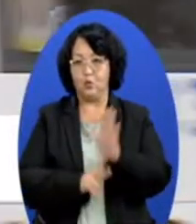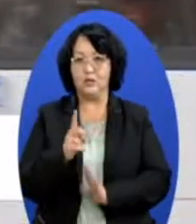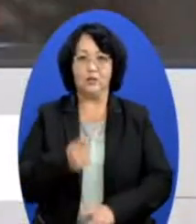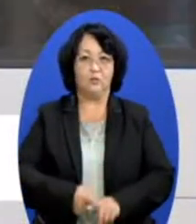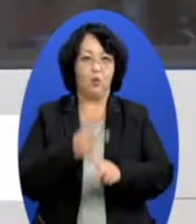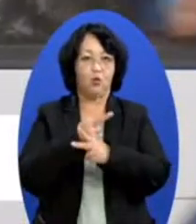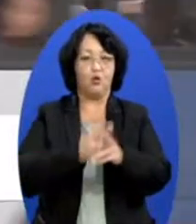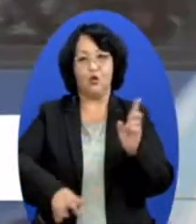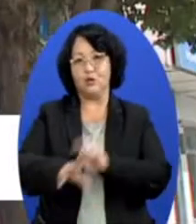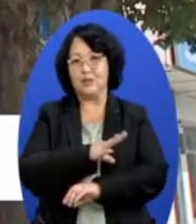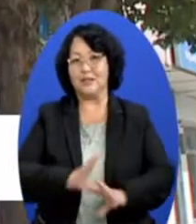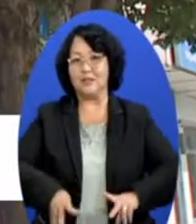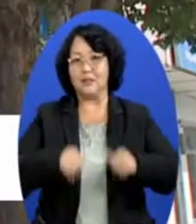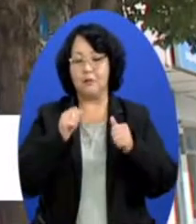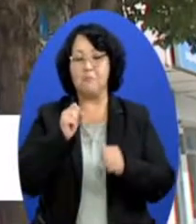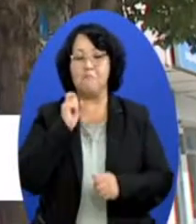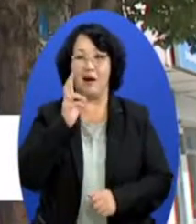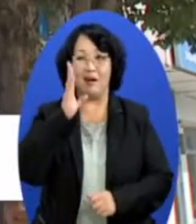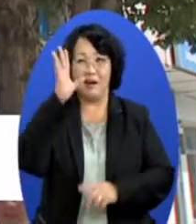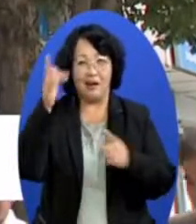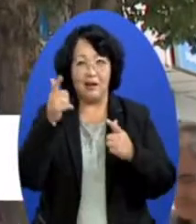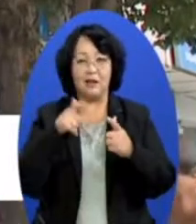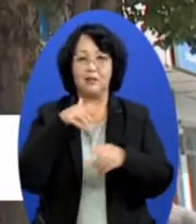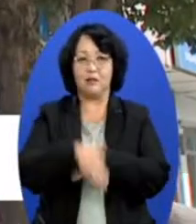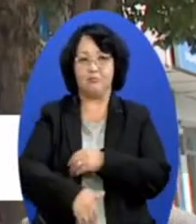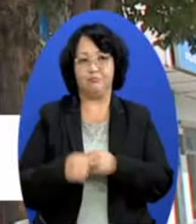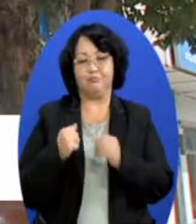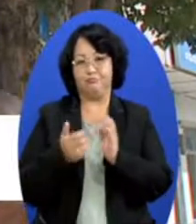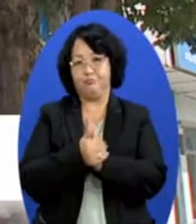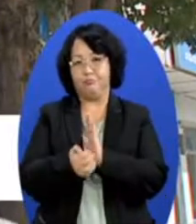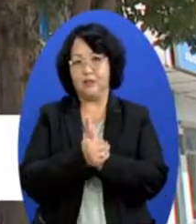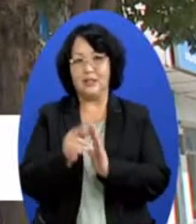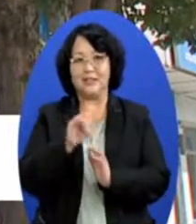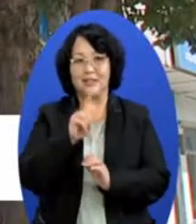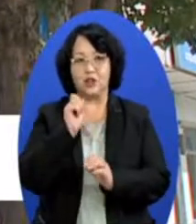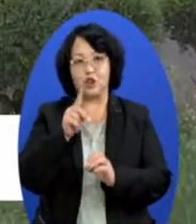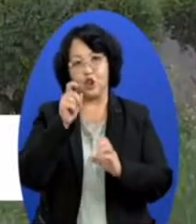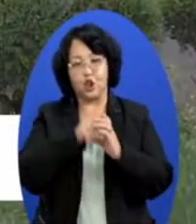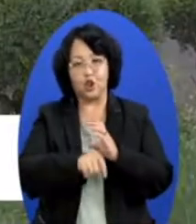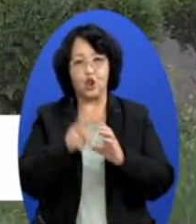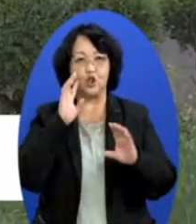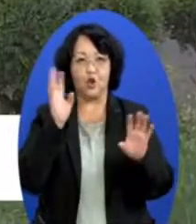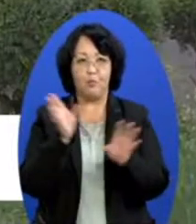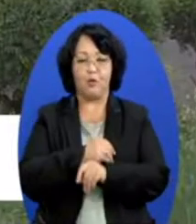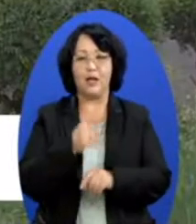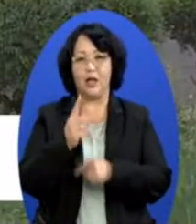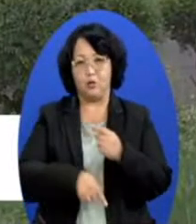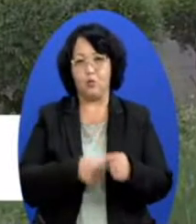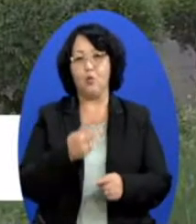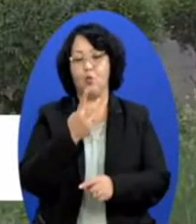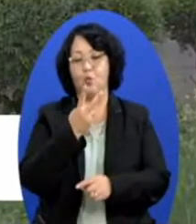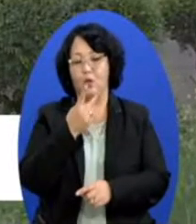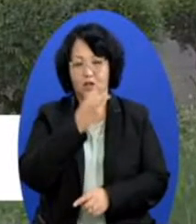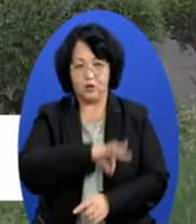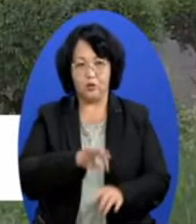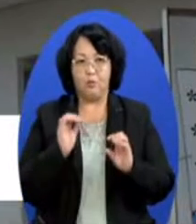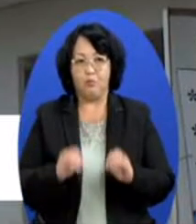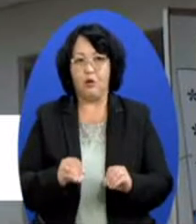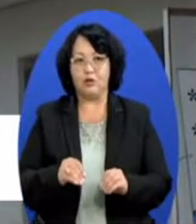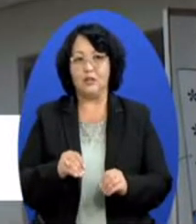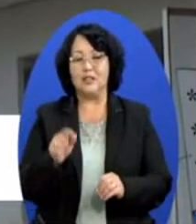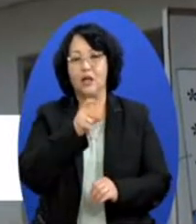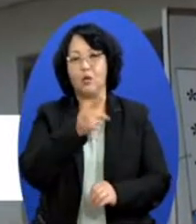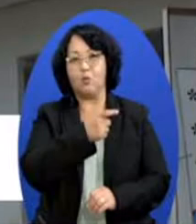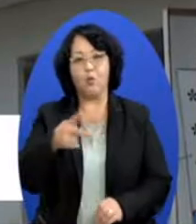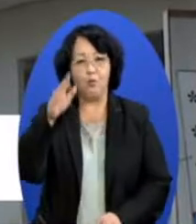орчин сайжирч банкны эрсдэл дагах чадвар засаглал илүү оновчтой үр ашигтай болно гэдгийг гишүүд хэлж байна. Зээлийн хүү бууруулах стратеги хэрэгжүүлэхийн